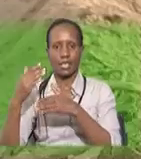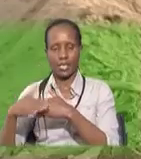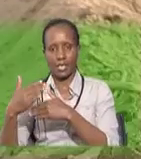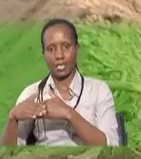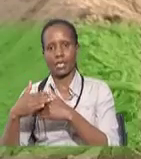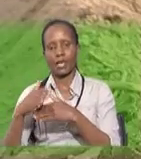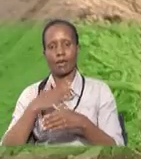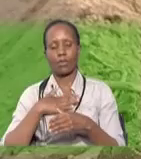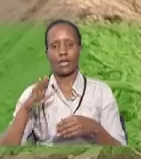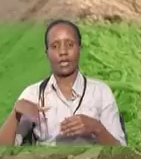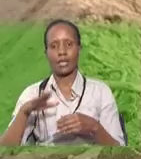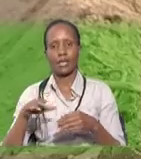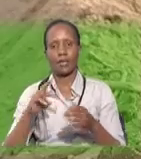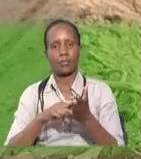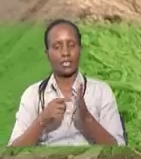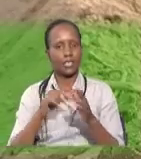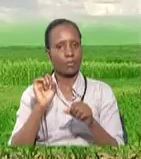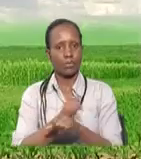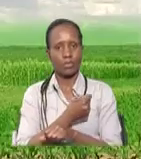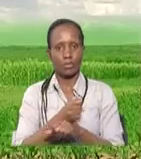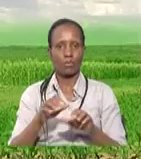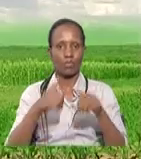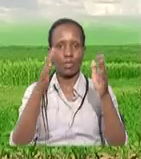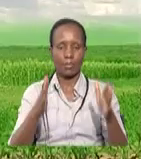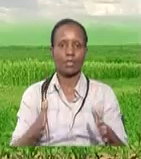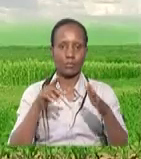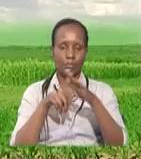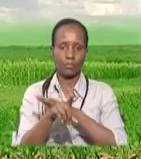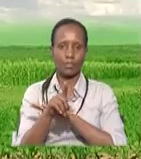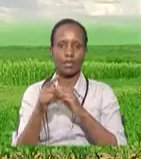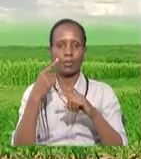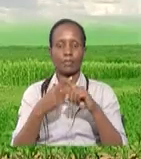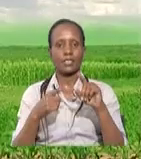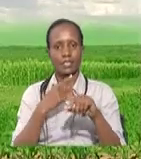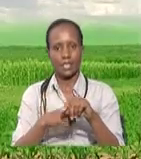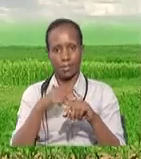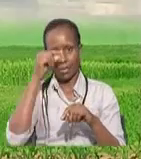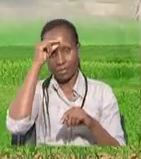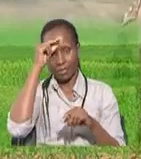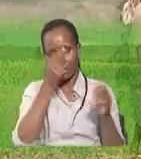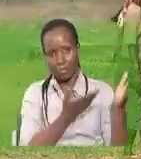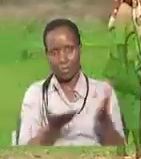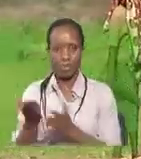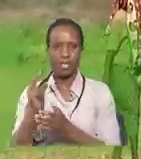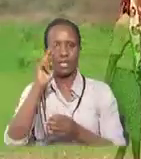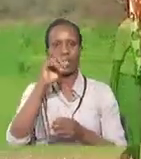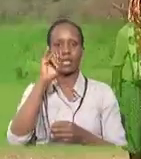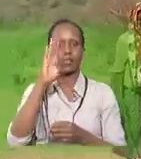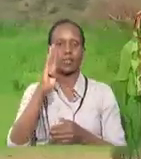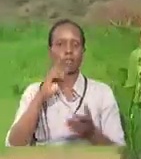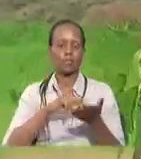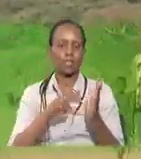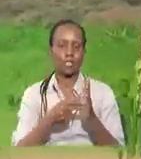tunakaa hapa ni pokoti peke yake. Ikawa mkulima kufika hapa kwa skimu ikawa ni china. Lakini wakati serikali alileta hii mradi ya